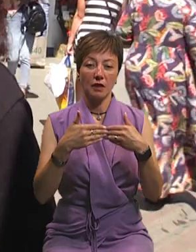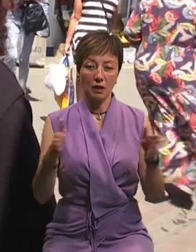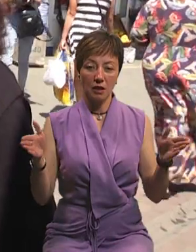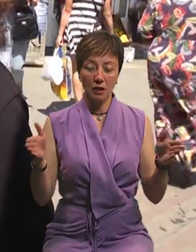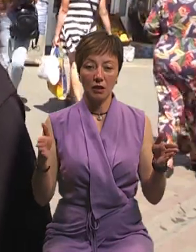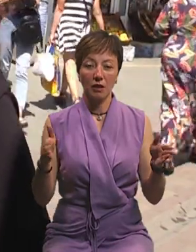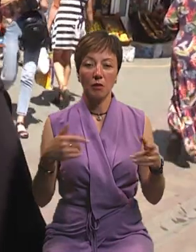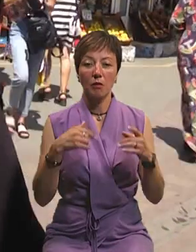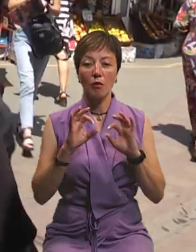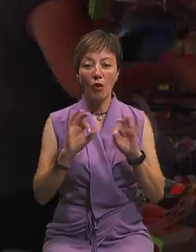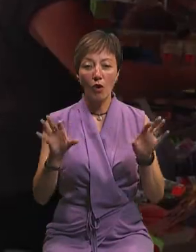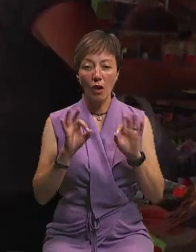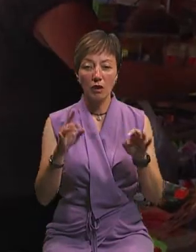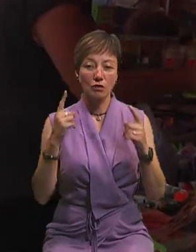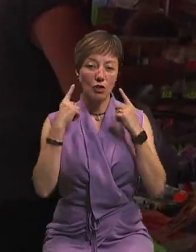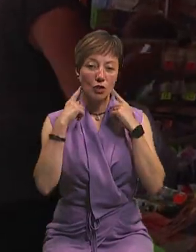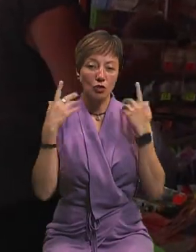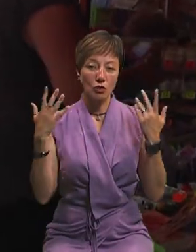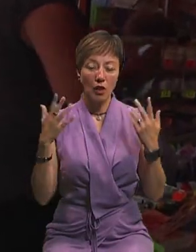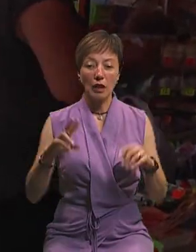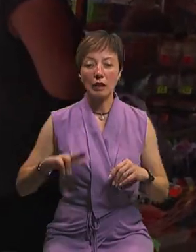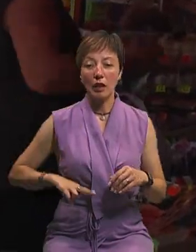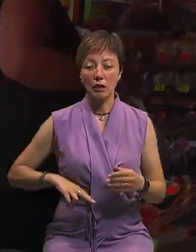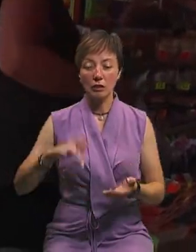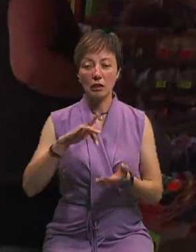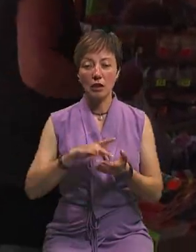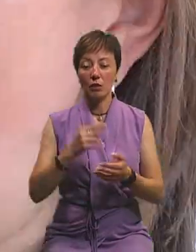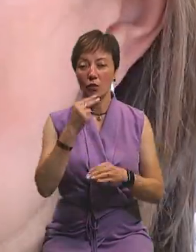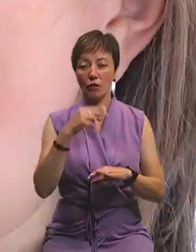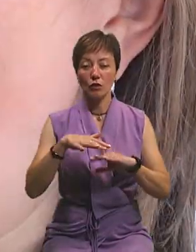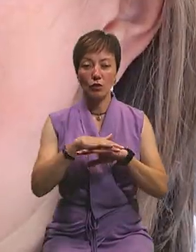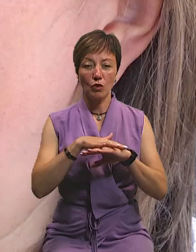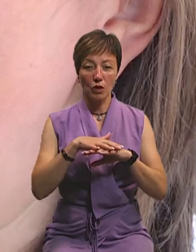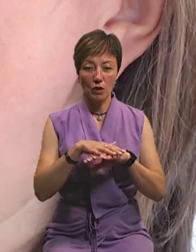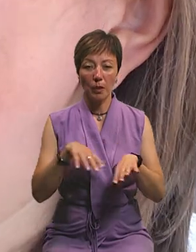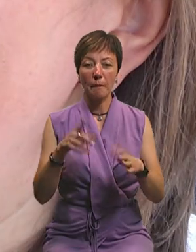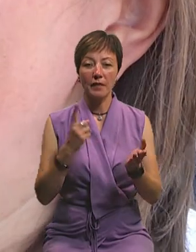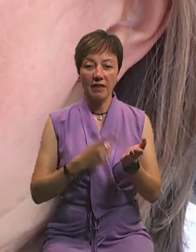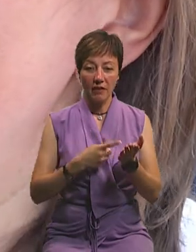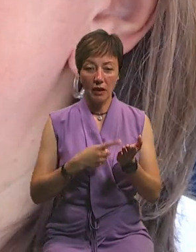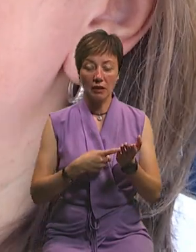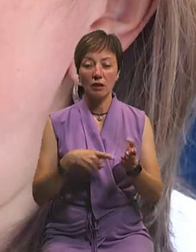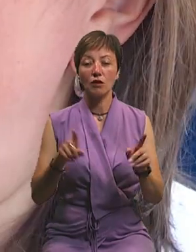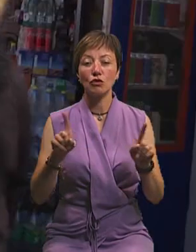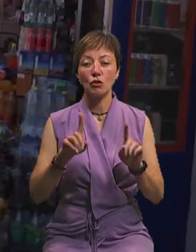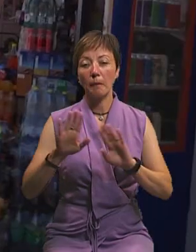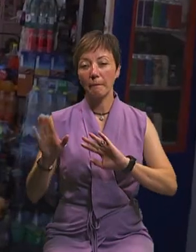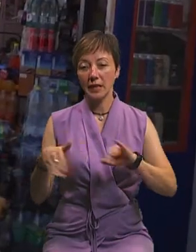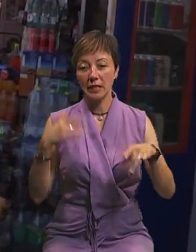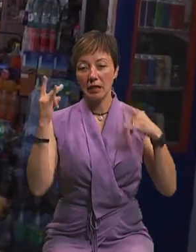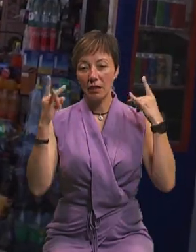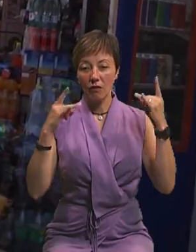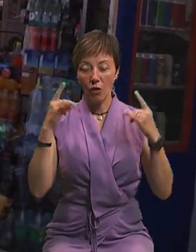вороту ви пояснюю що він не чув директорка центрального продовольчого ринку Наталія борко підтвердила суспільному що після оголошення